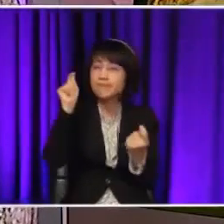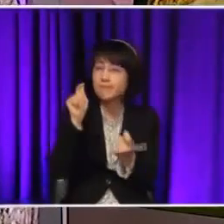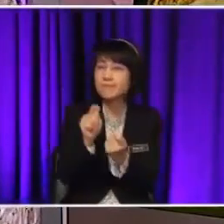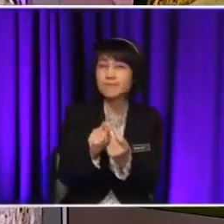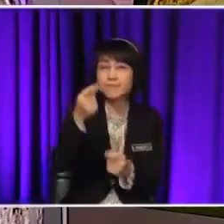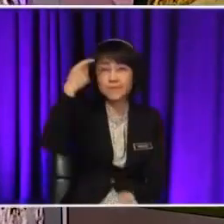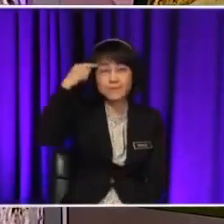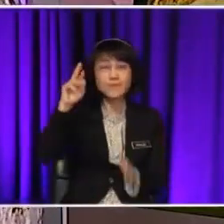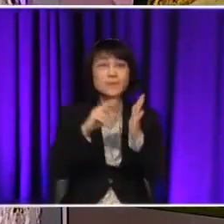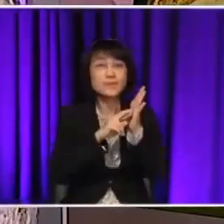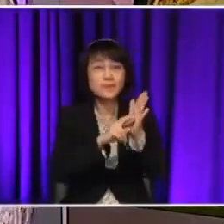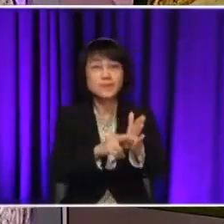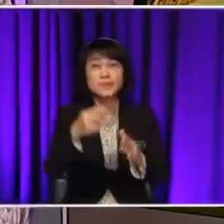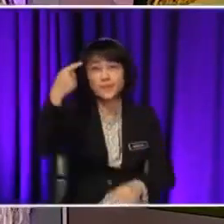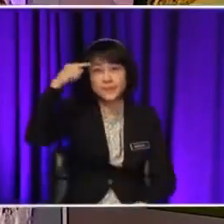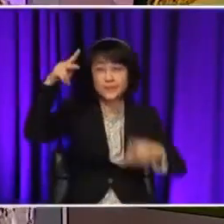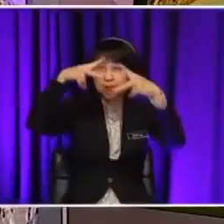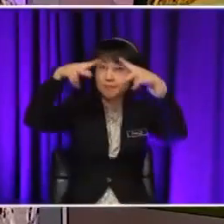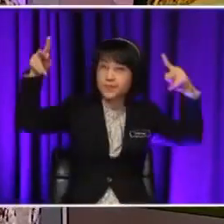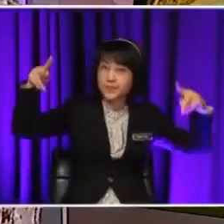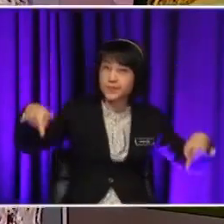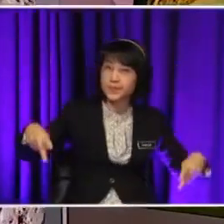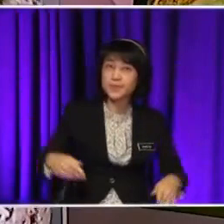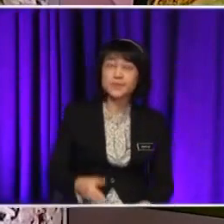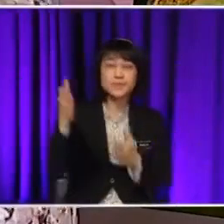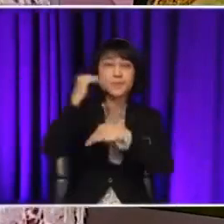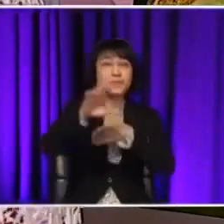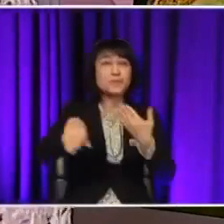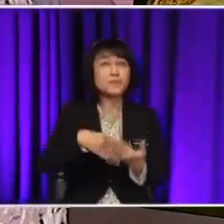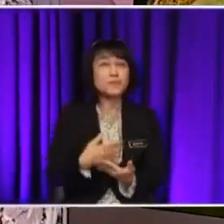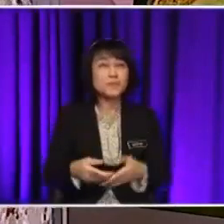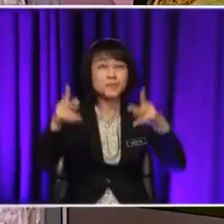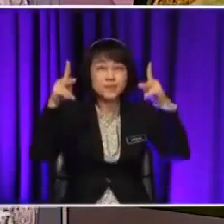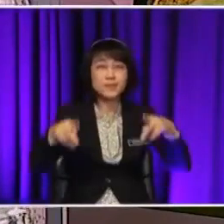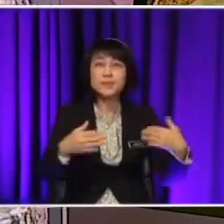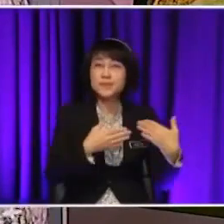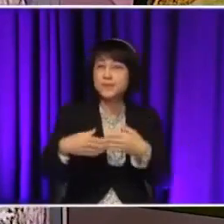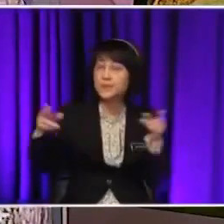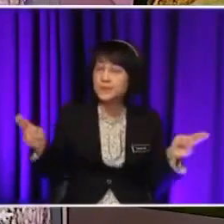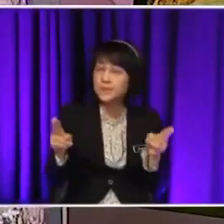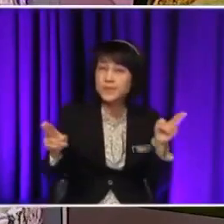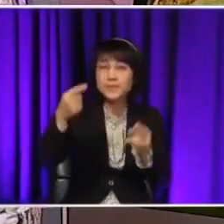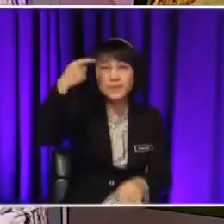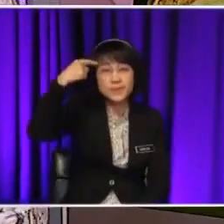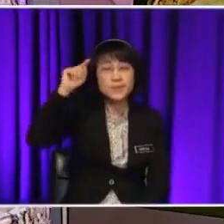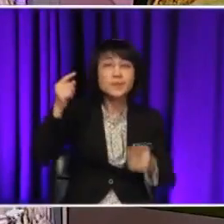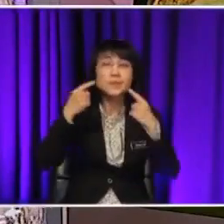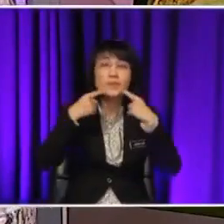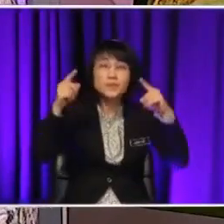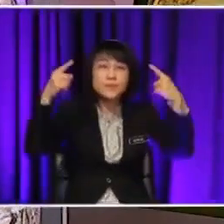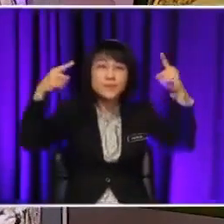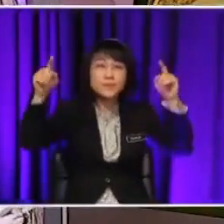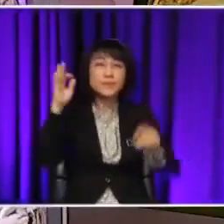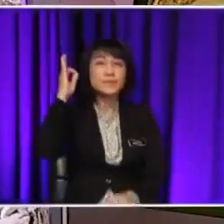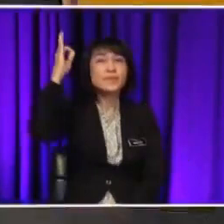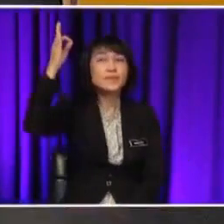untuk dirujuk untuk peperiksaan. Okey, diharapkan semua pelajar juga dapat terus usaha demi kecemerlangan masa